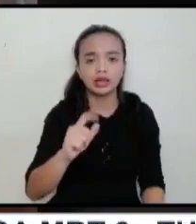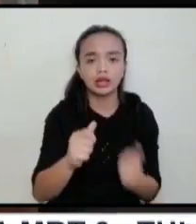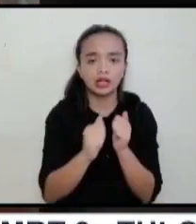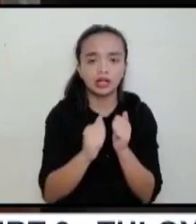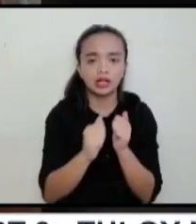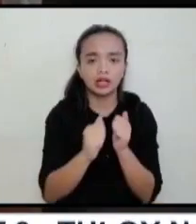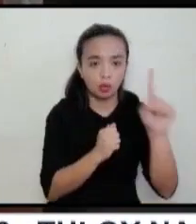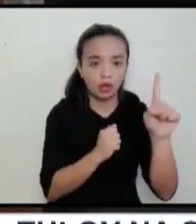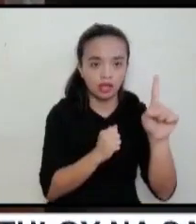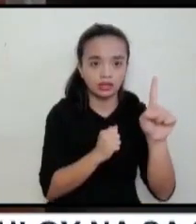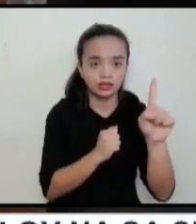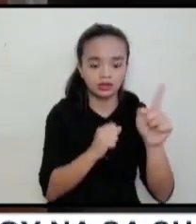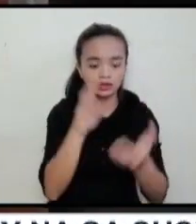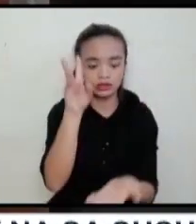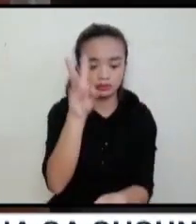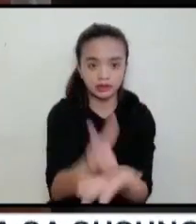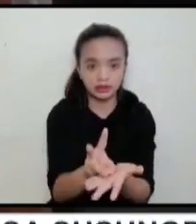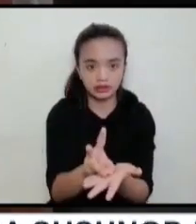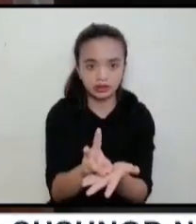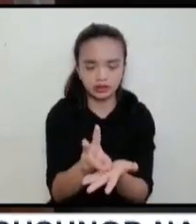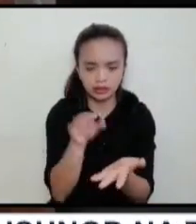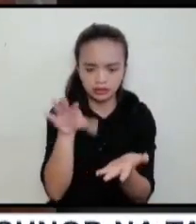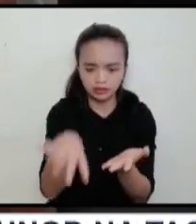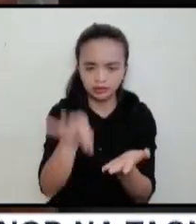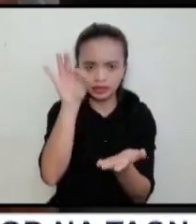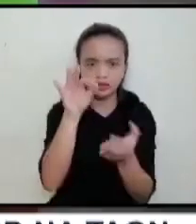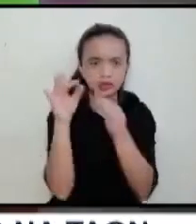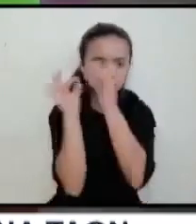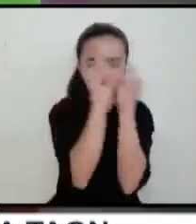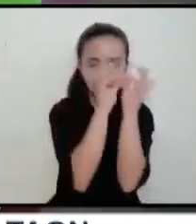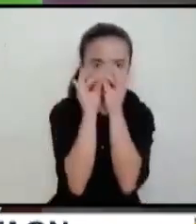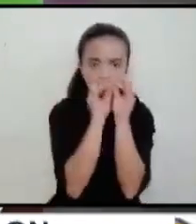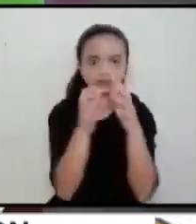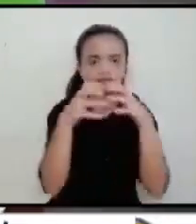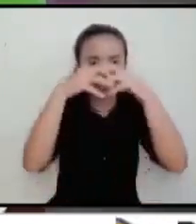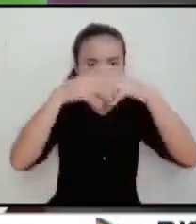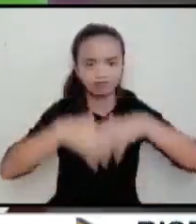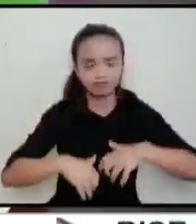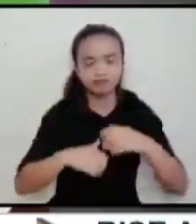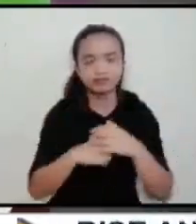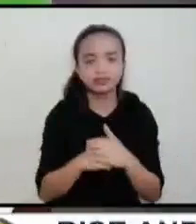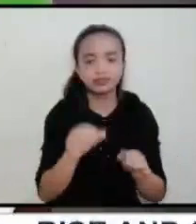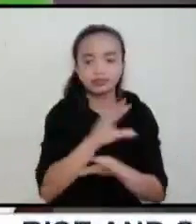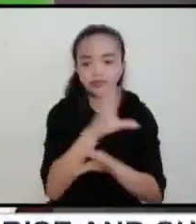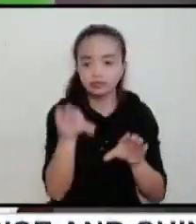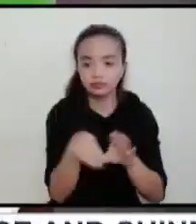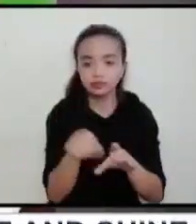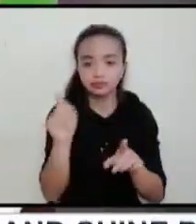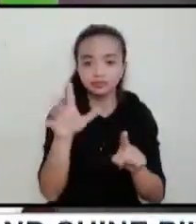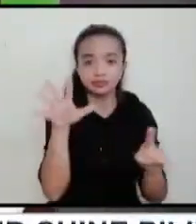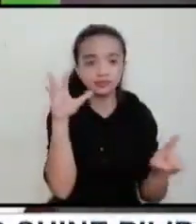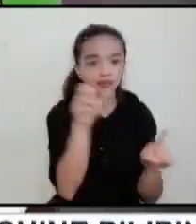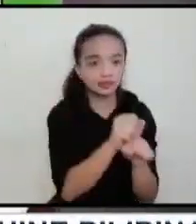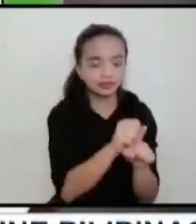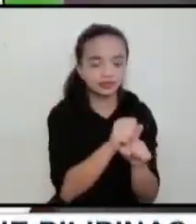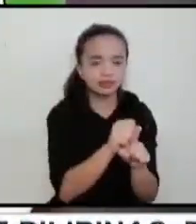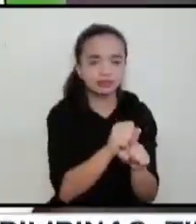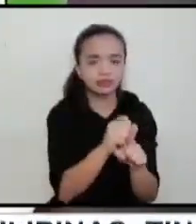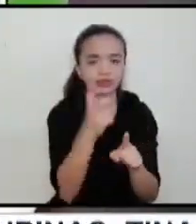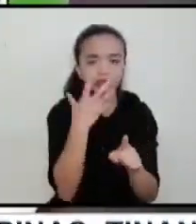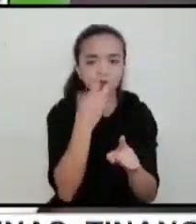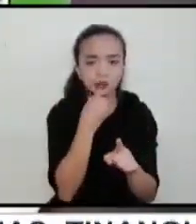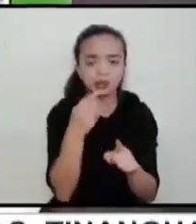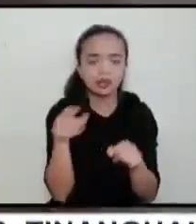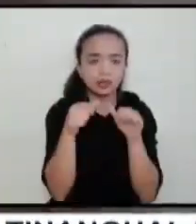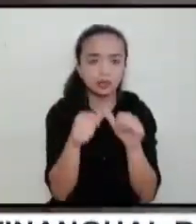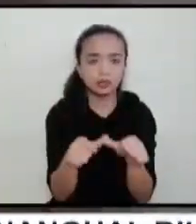den ang nadiskubre at nabuwag ng mga otoridad. Kasama rin sa naaresto ang pinaniniwalaang maintainer ng naturang